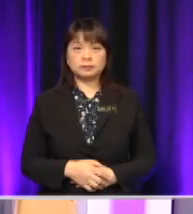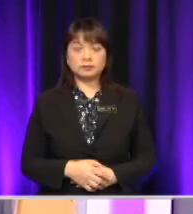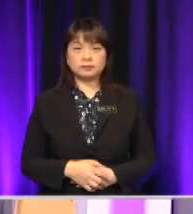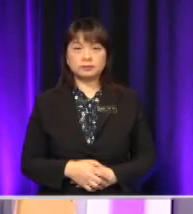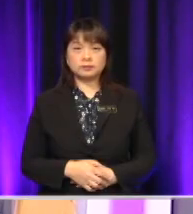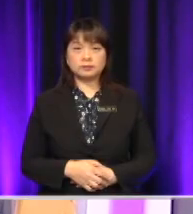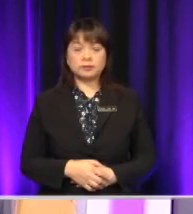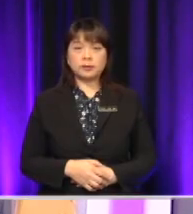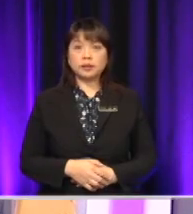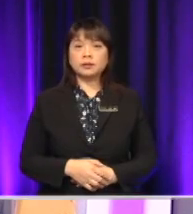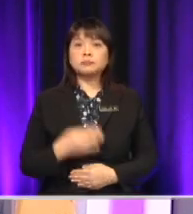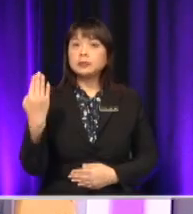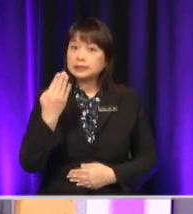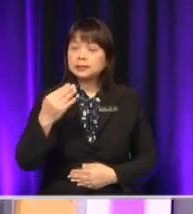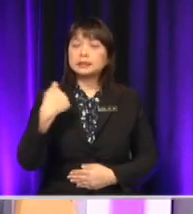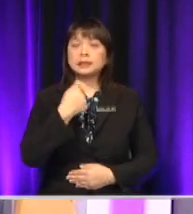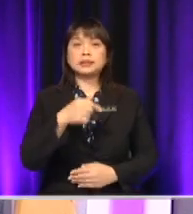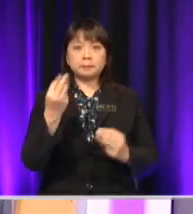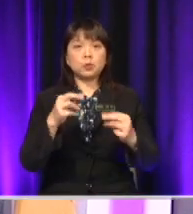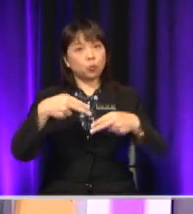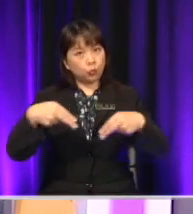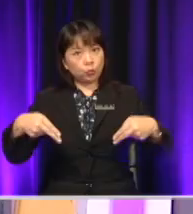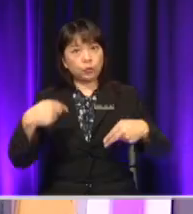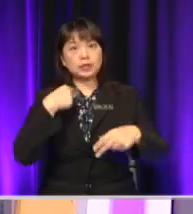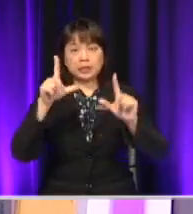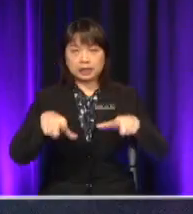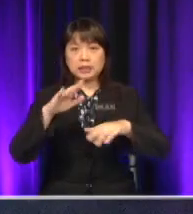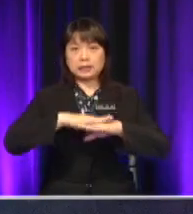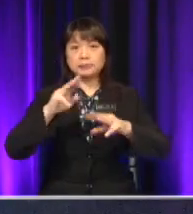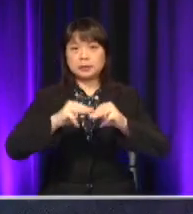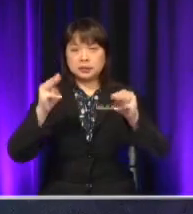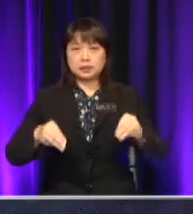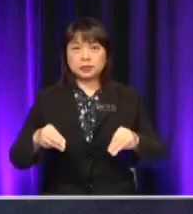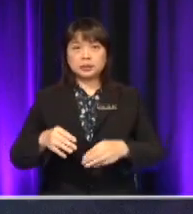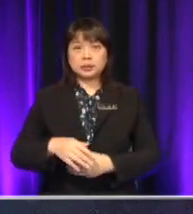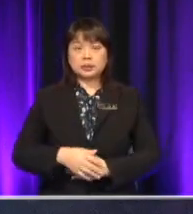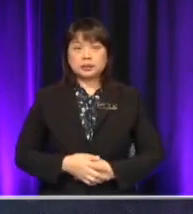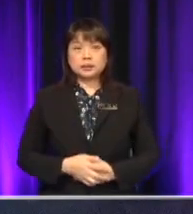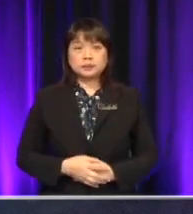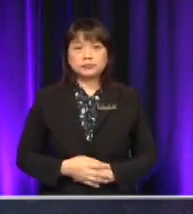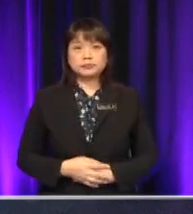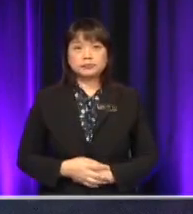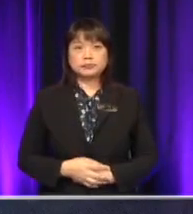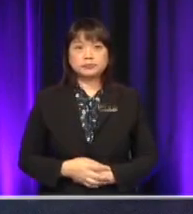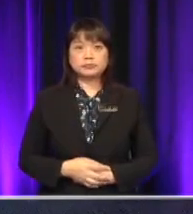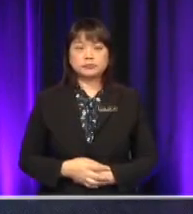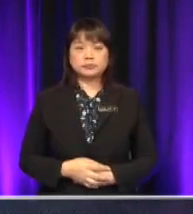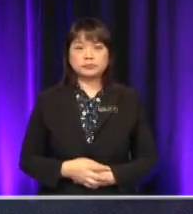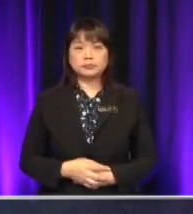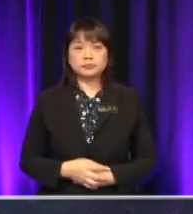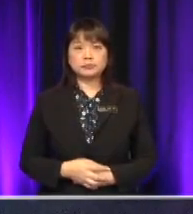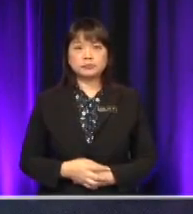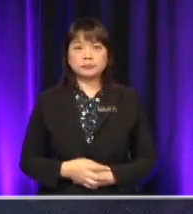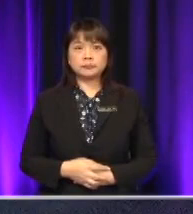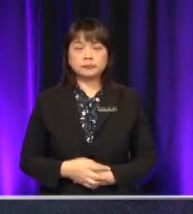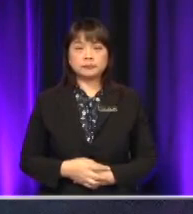supaya murid-murid dekat rumah boleh tengok kan. Kalau tak atas meja tak nampak kan. Mungkin yang ketiga saya boleh cuba atas meja je. Boleh. Kita buat yang seperti itu. Baiklah, saya akan